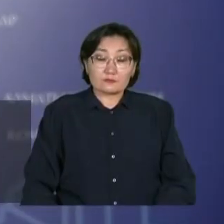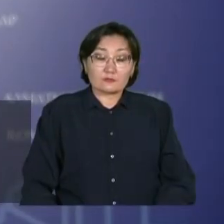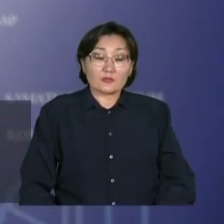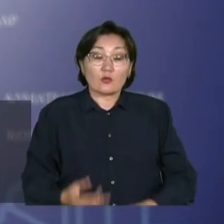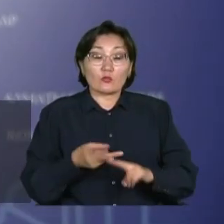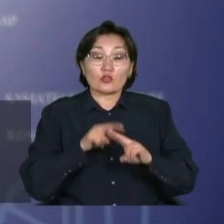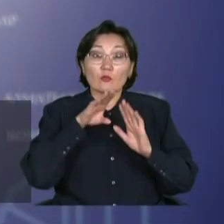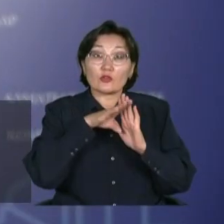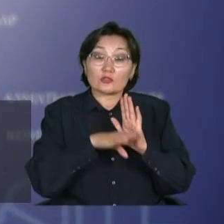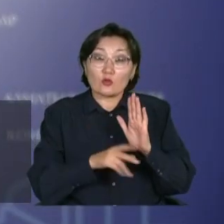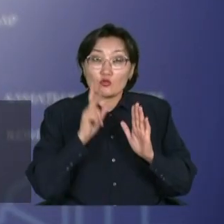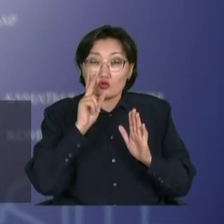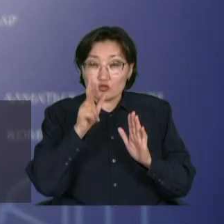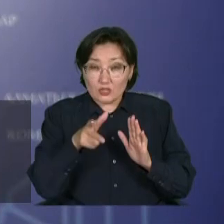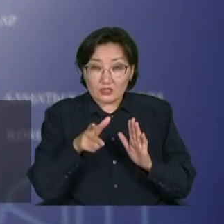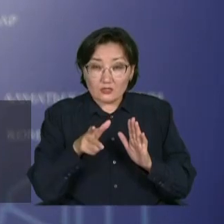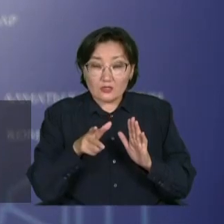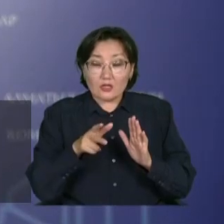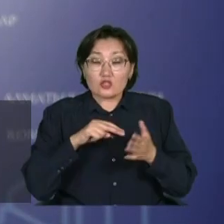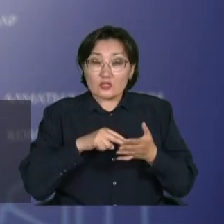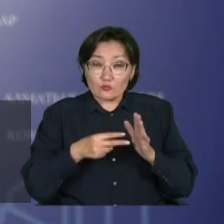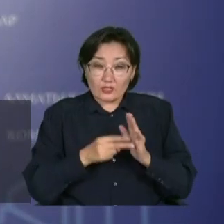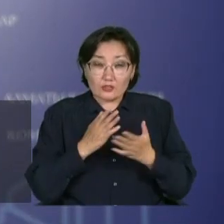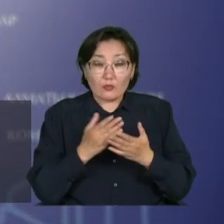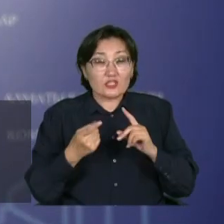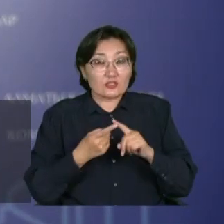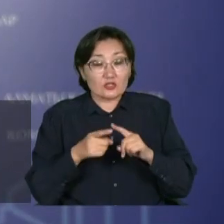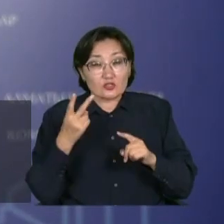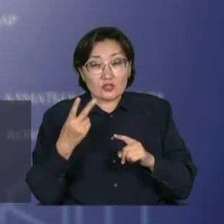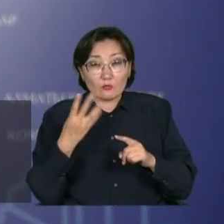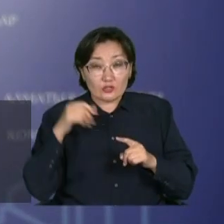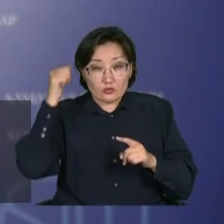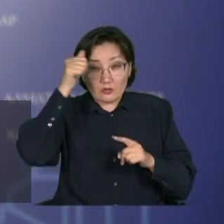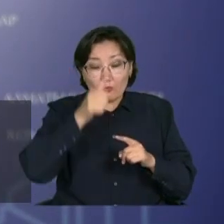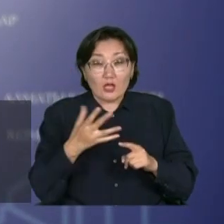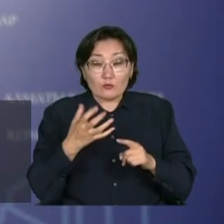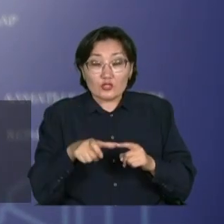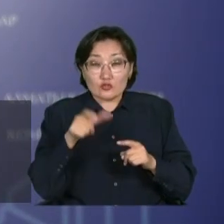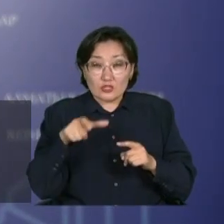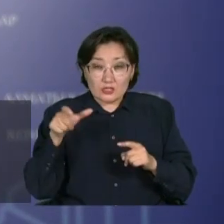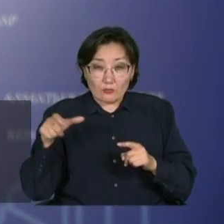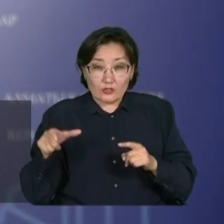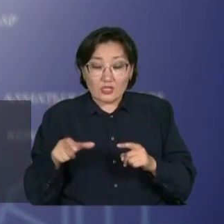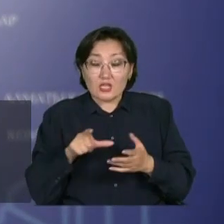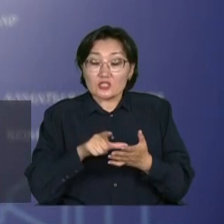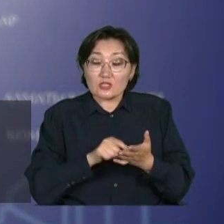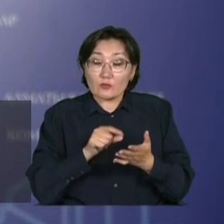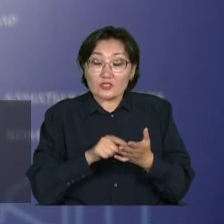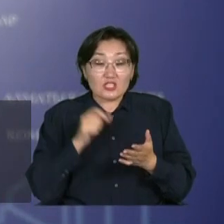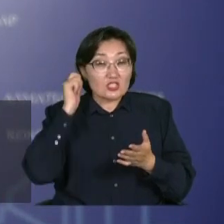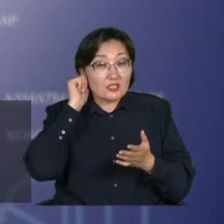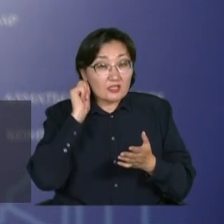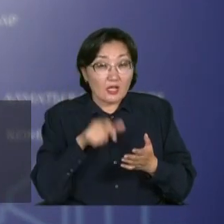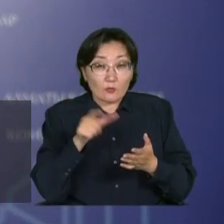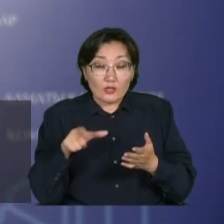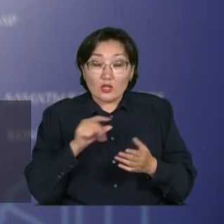Бұл бағдарлама 3 жылға жасалып отыр. Біріншіден 24-ші жылы біз 500 азаматтарды, зейнеттегі азаматтарды